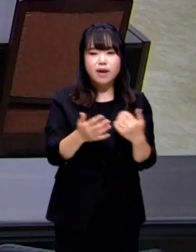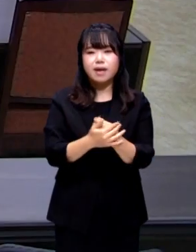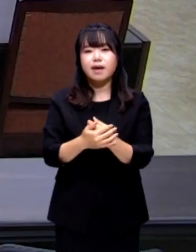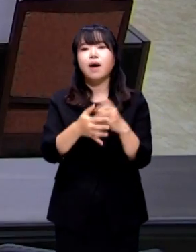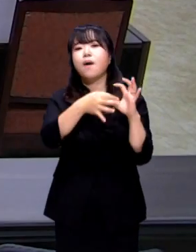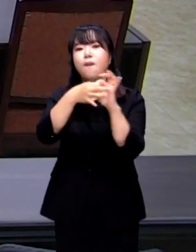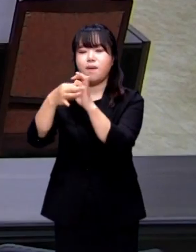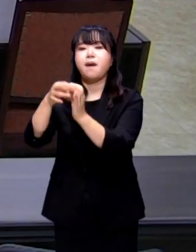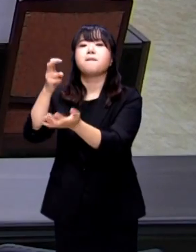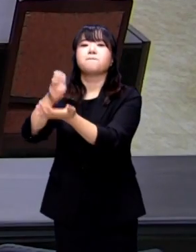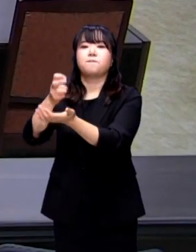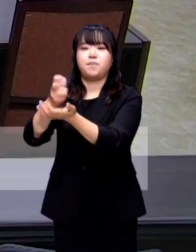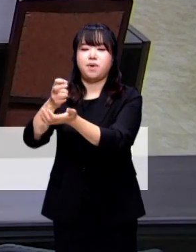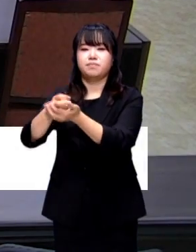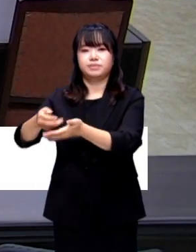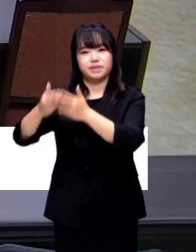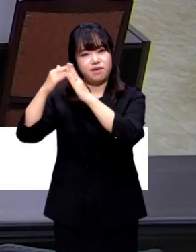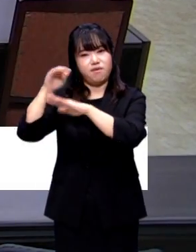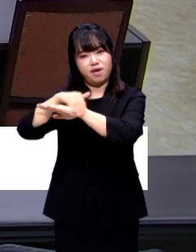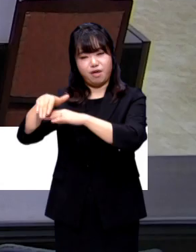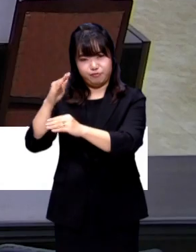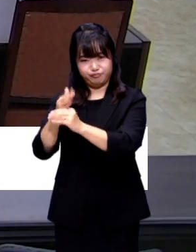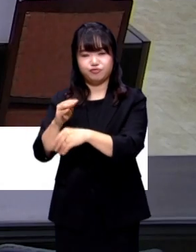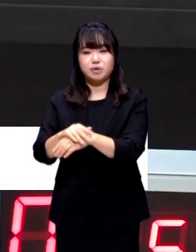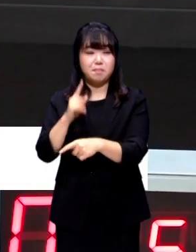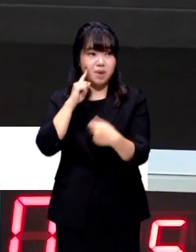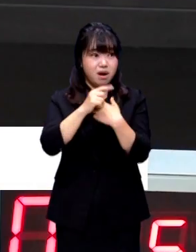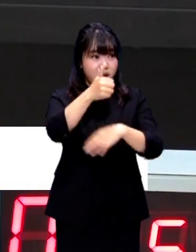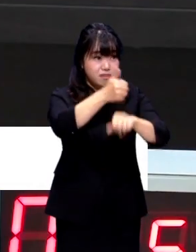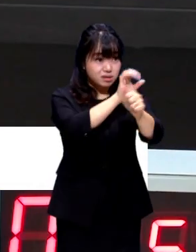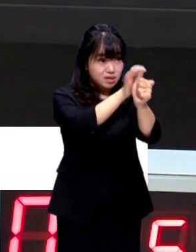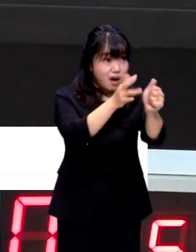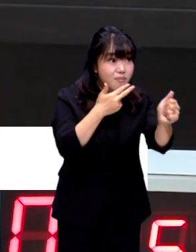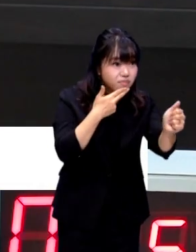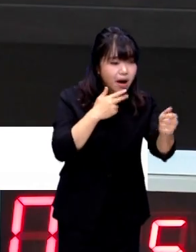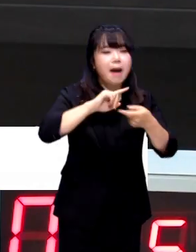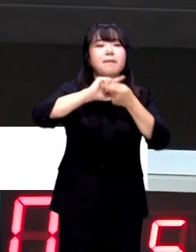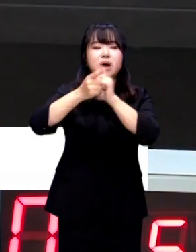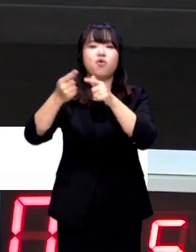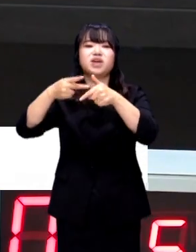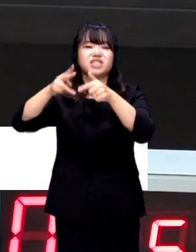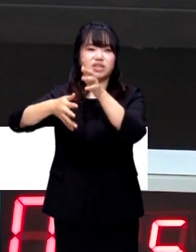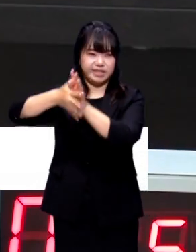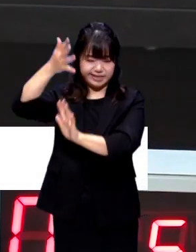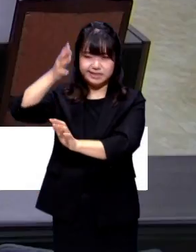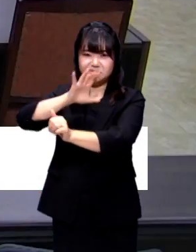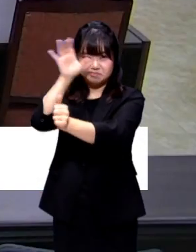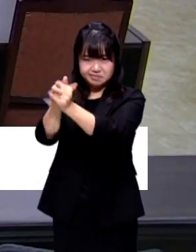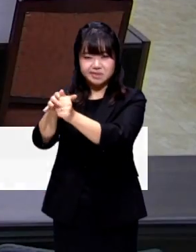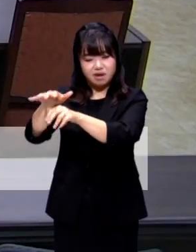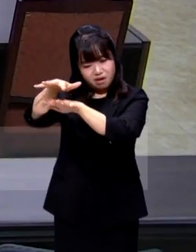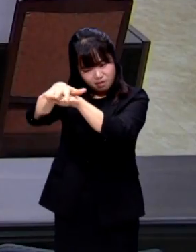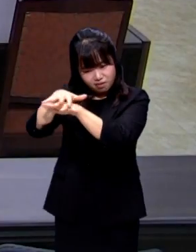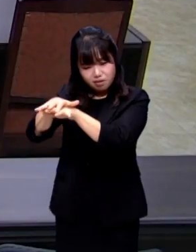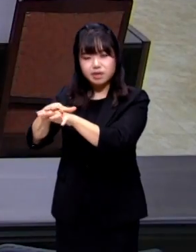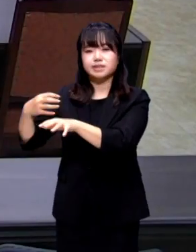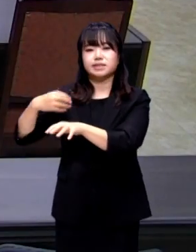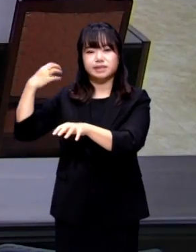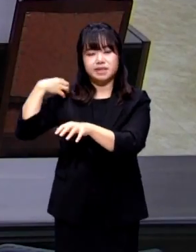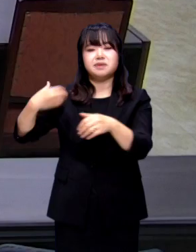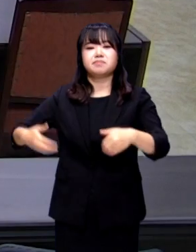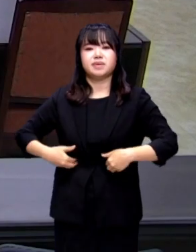제정하기로 했습니다. 주체가 없는 행사도 인천시가 안전관리를 하도록 조례 제정을 추진한다는